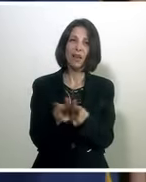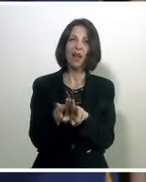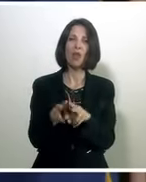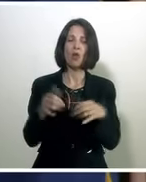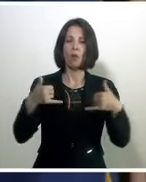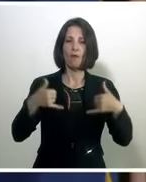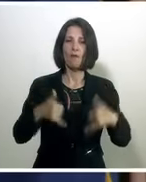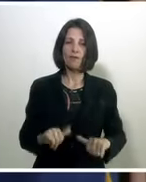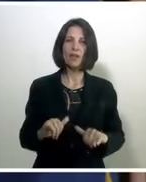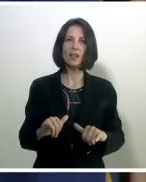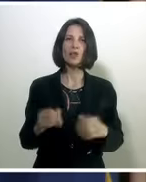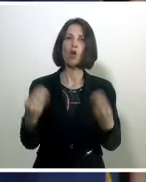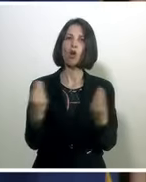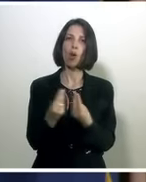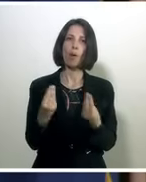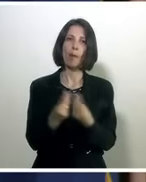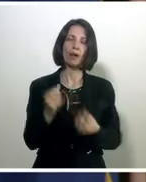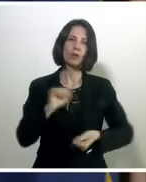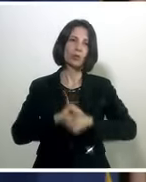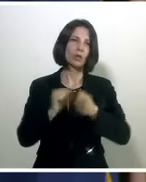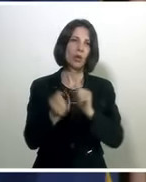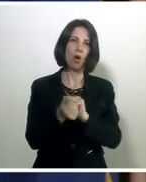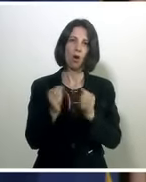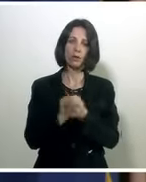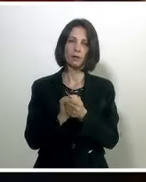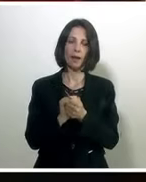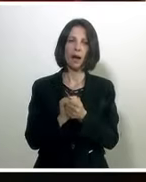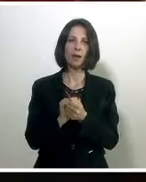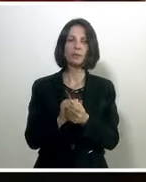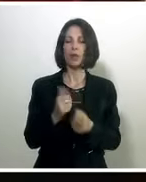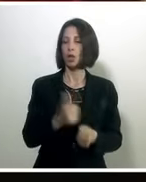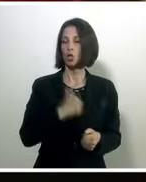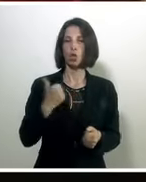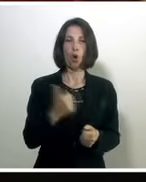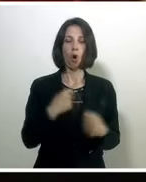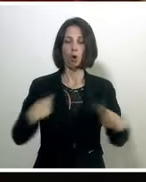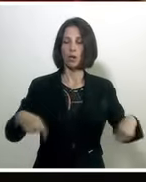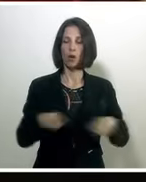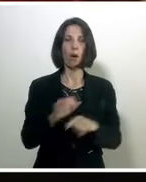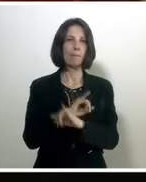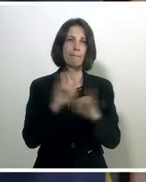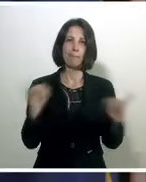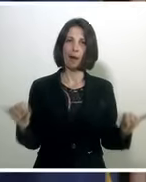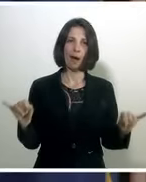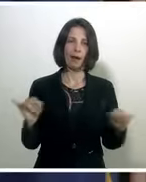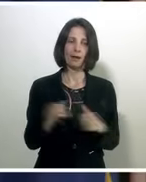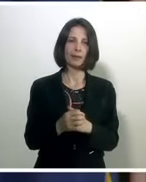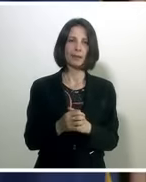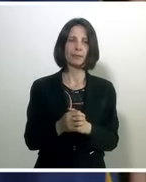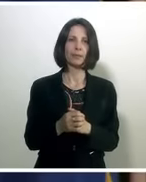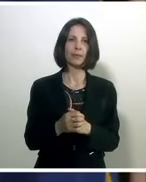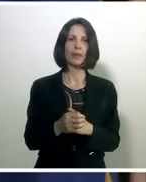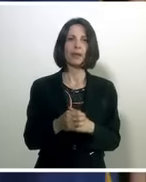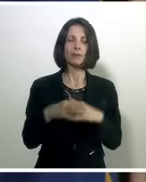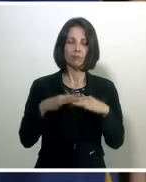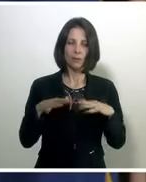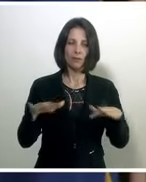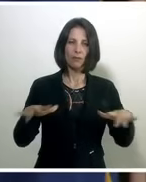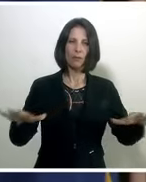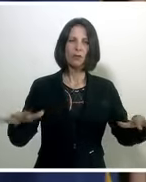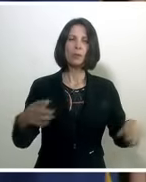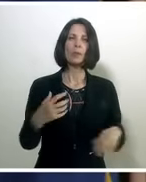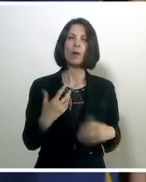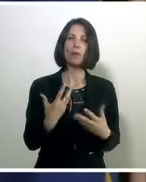soli in quei terribili giorni di Padova e che seppe interpretare il diffuso sentimento Popolare di dolore quel